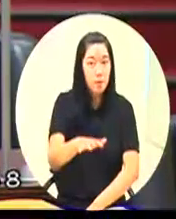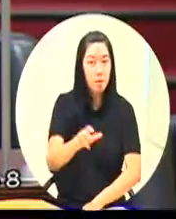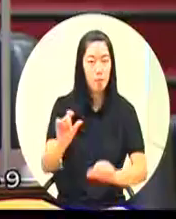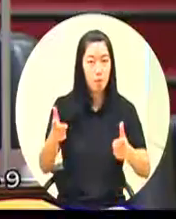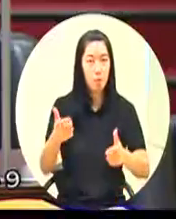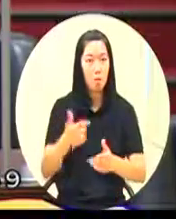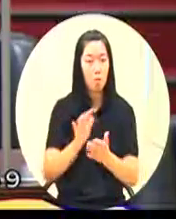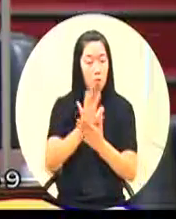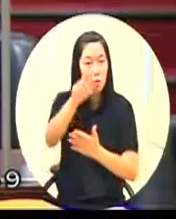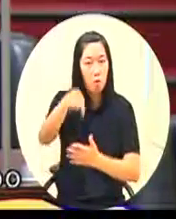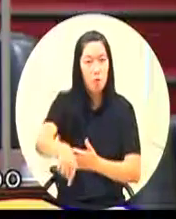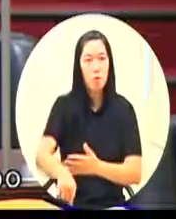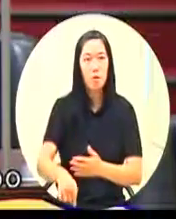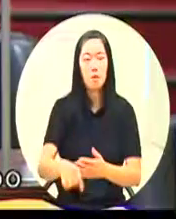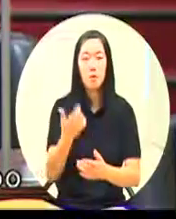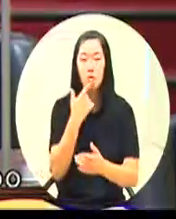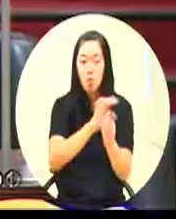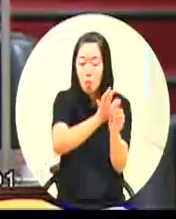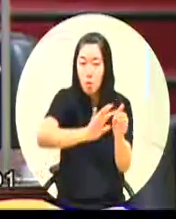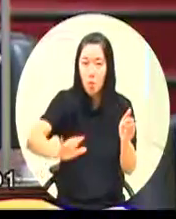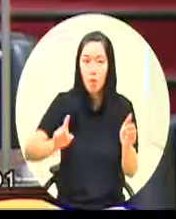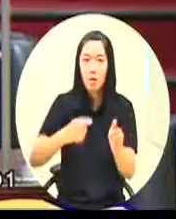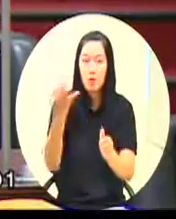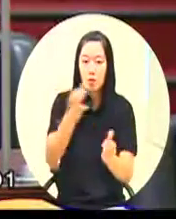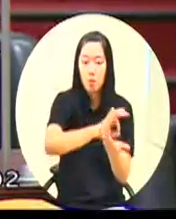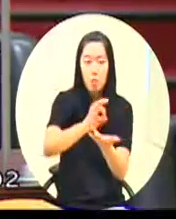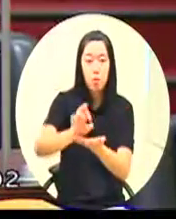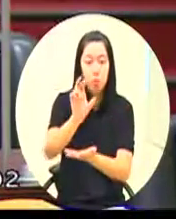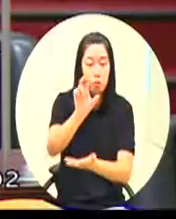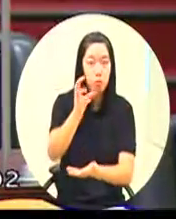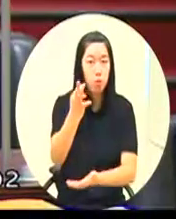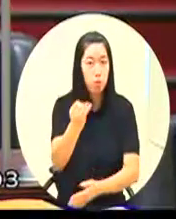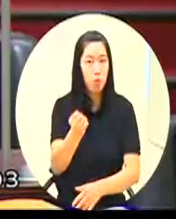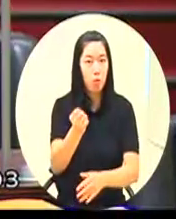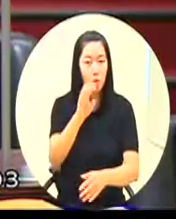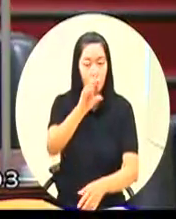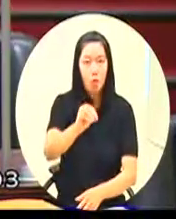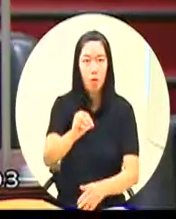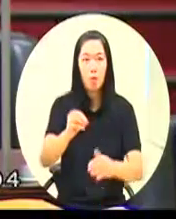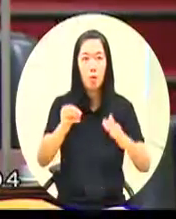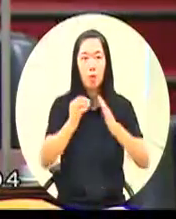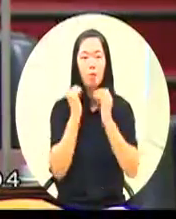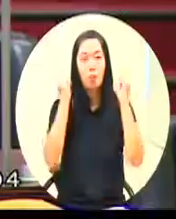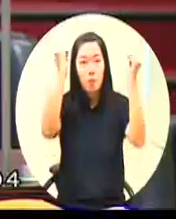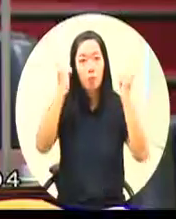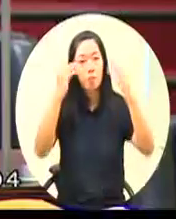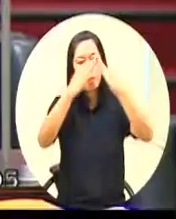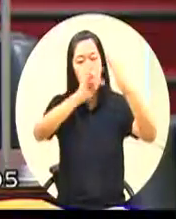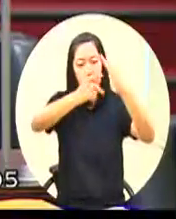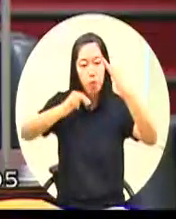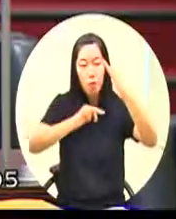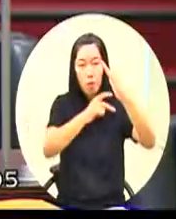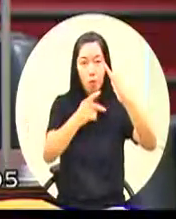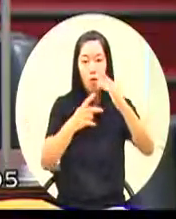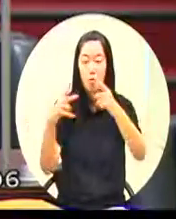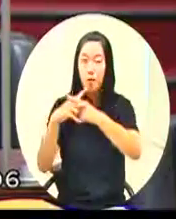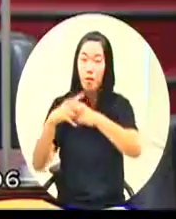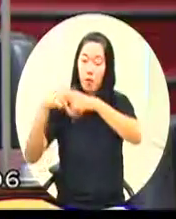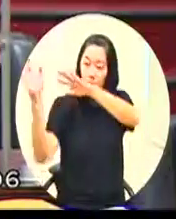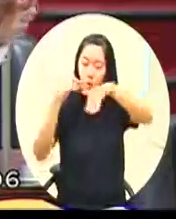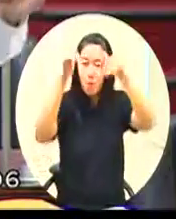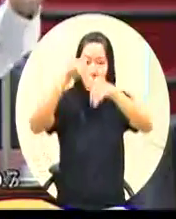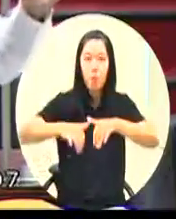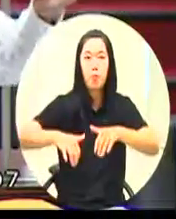将来绝对是造成你现在又花了70几万去修那个体育馆， 然后呢，一个小型的风雨球场，你盖了以